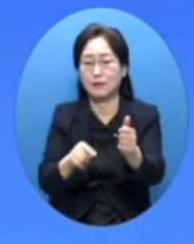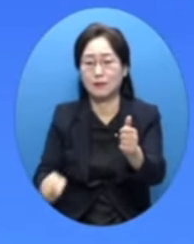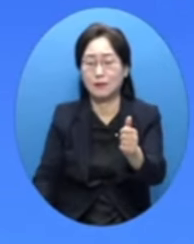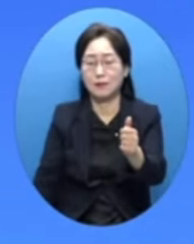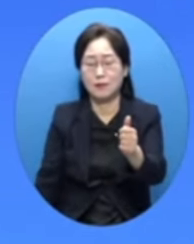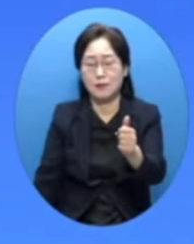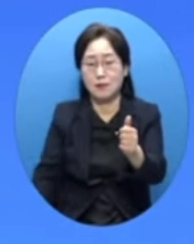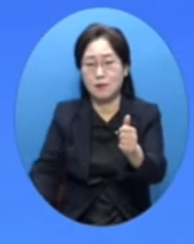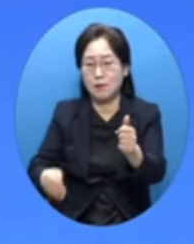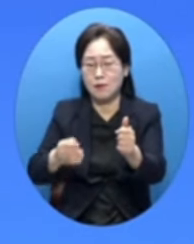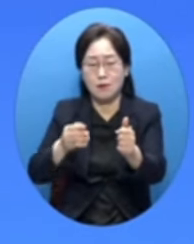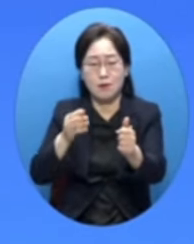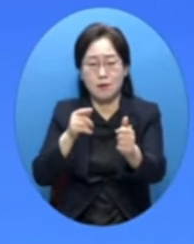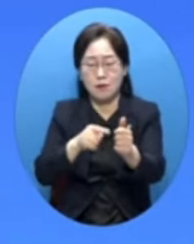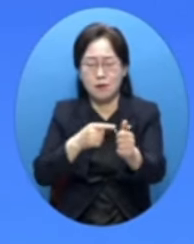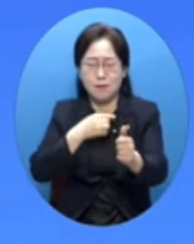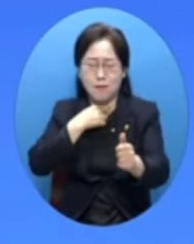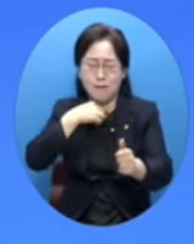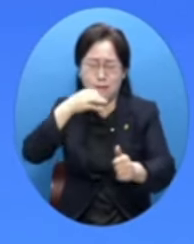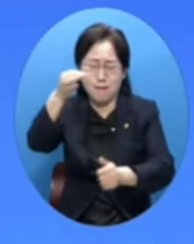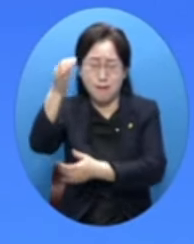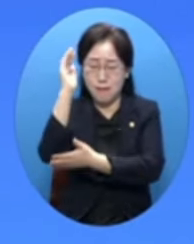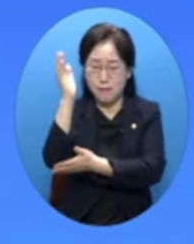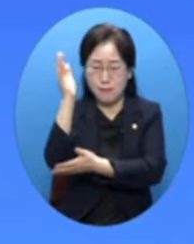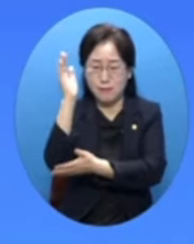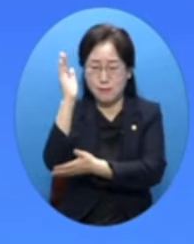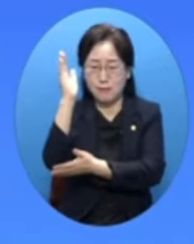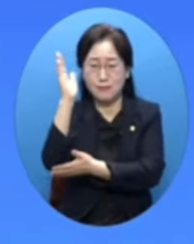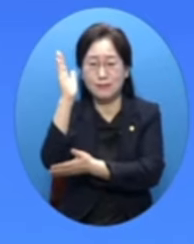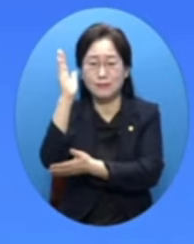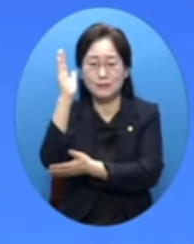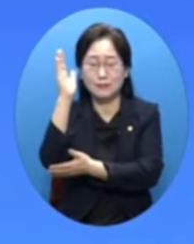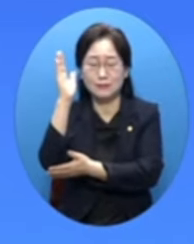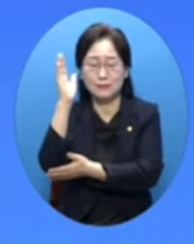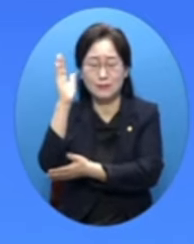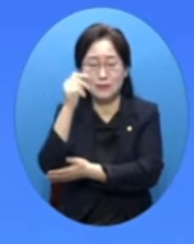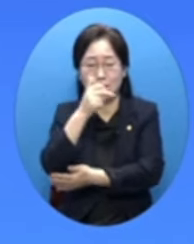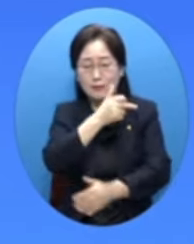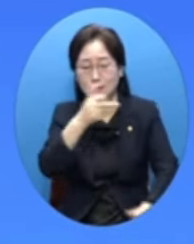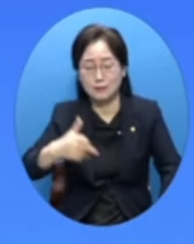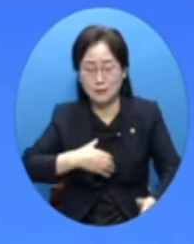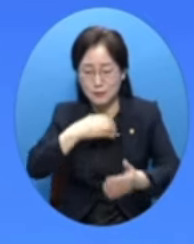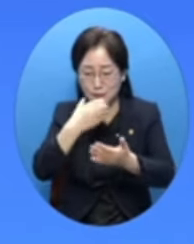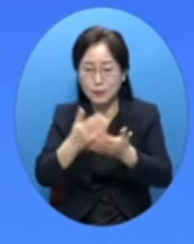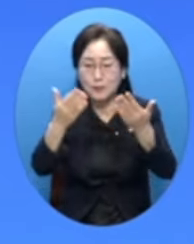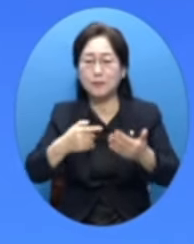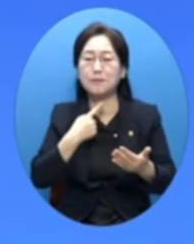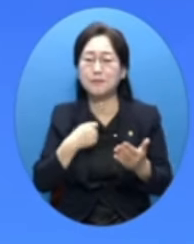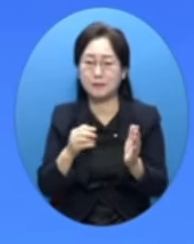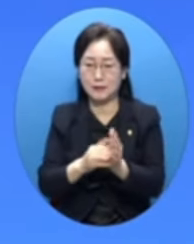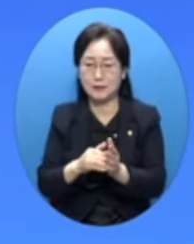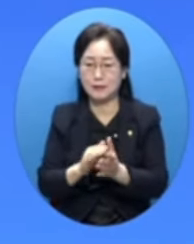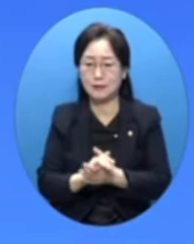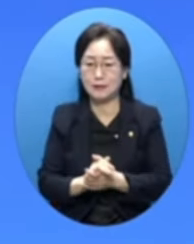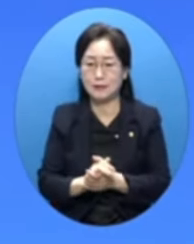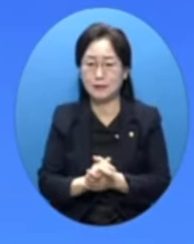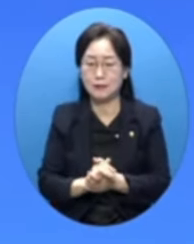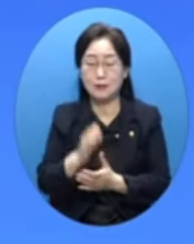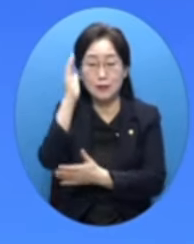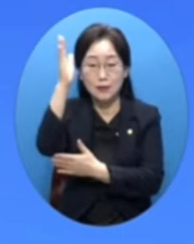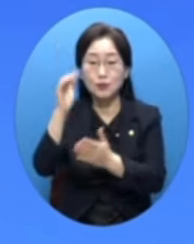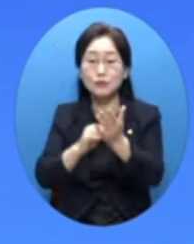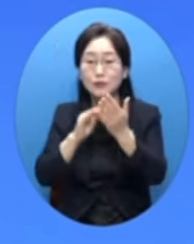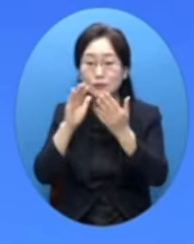막 목이 터져라고 말씀을 전하시는지 큰 감동을 받았는데 설교 끝나고